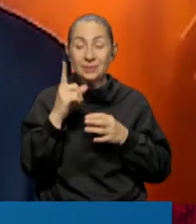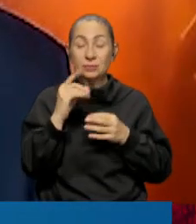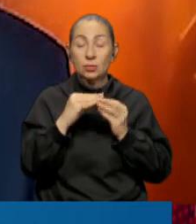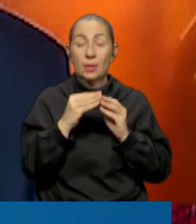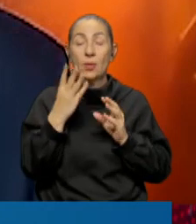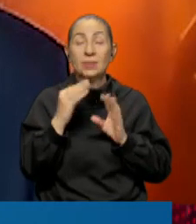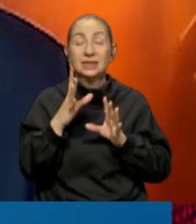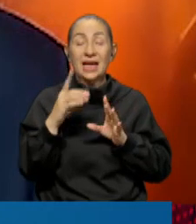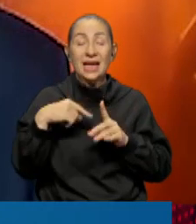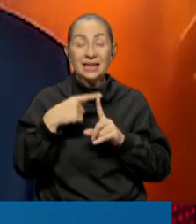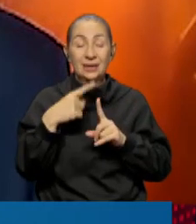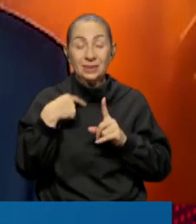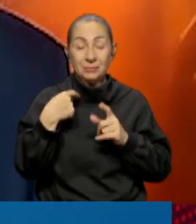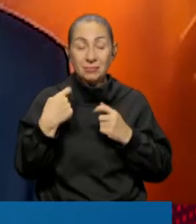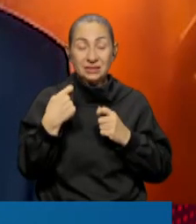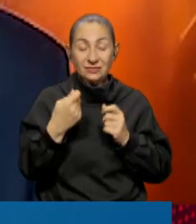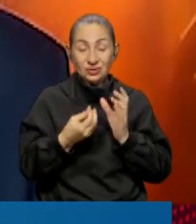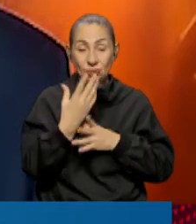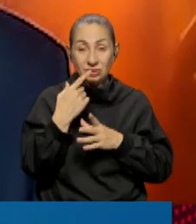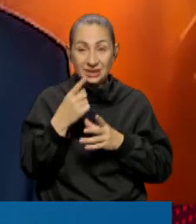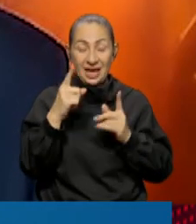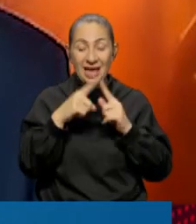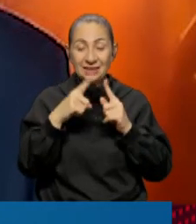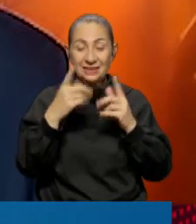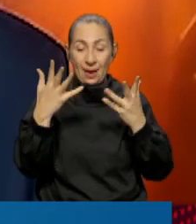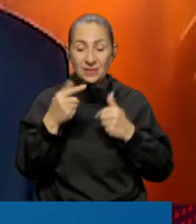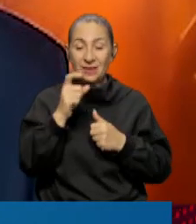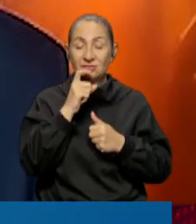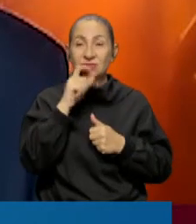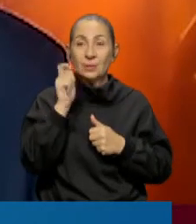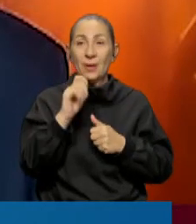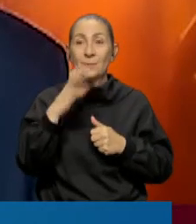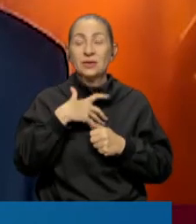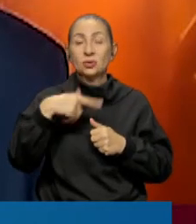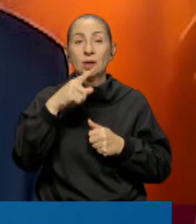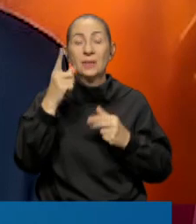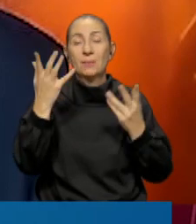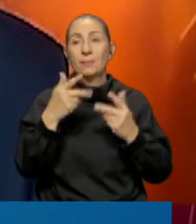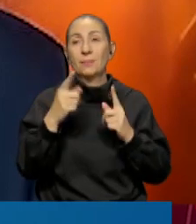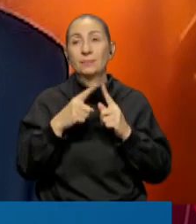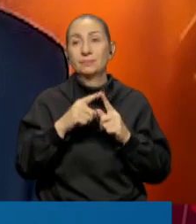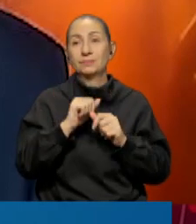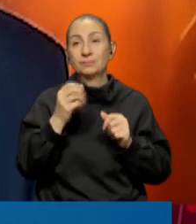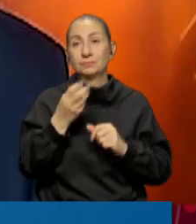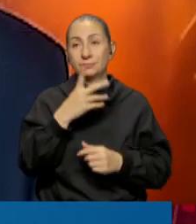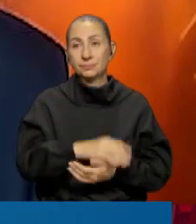sorun olmaz. Ekstra bize bir maliyet çıkıyor derse hesabını yanlış yapan işverenlere bir maliyet çıkar.